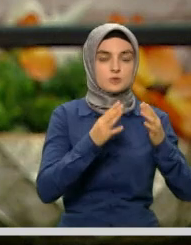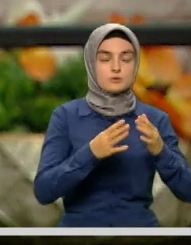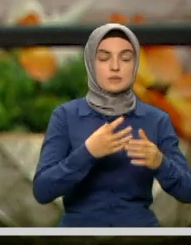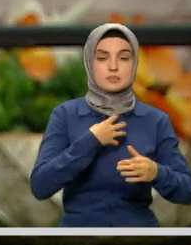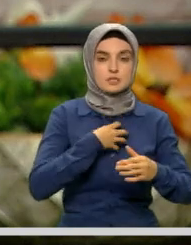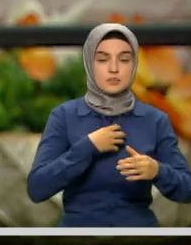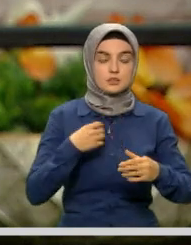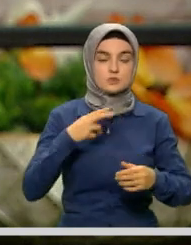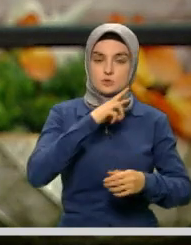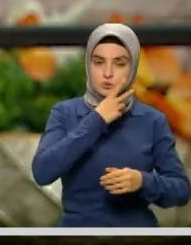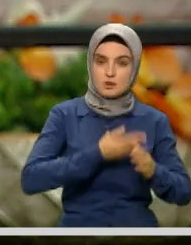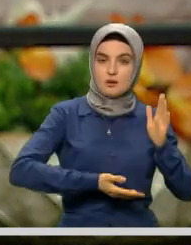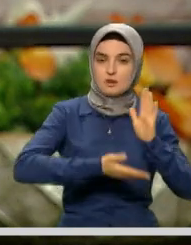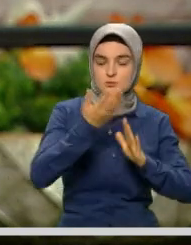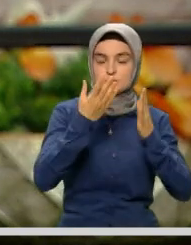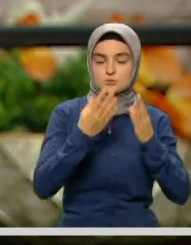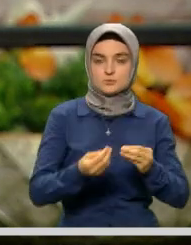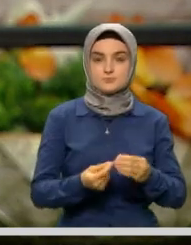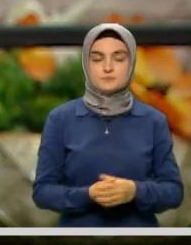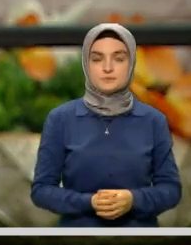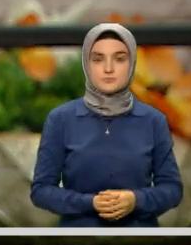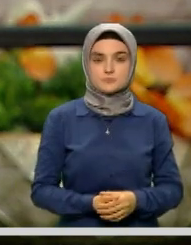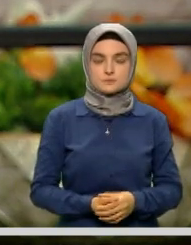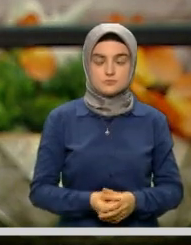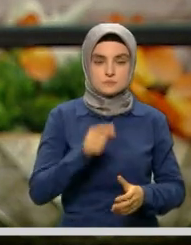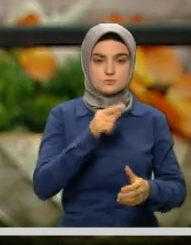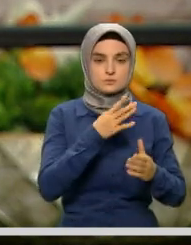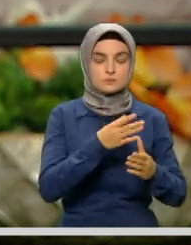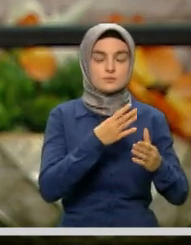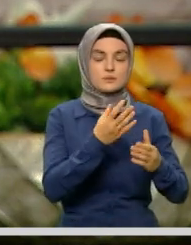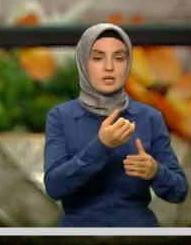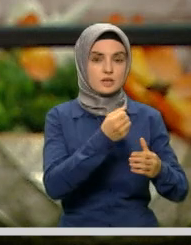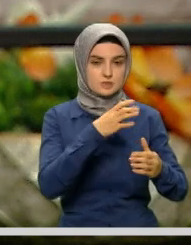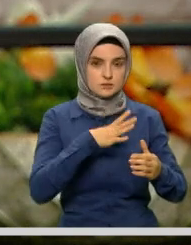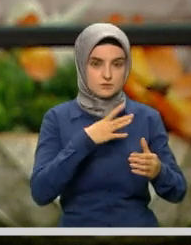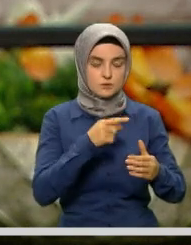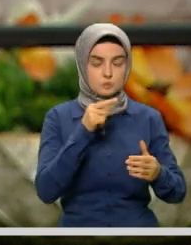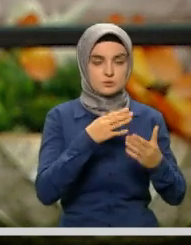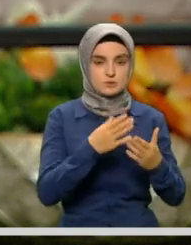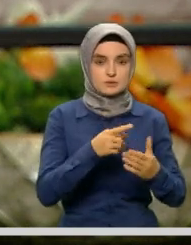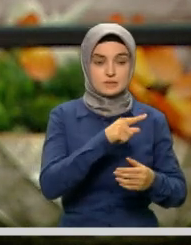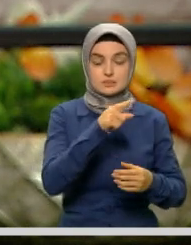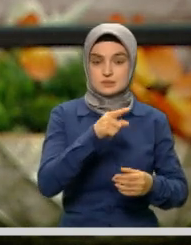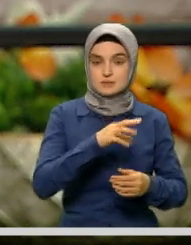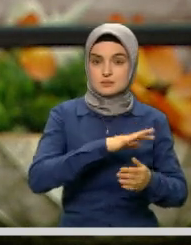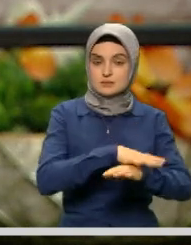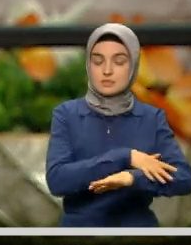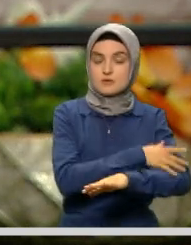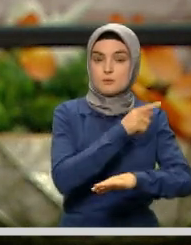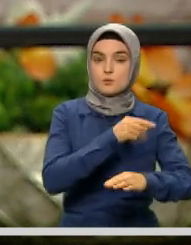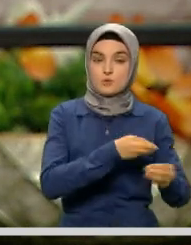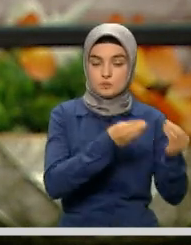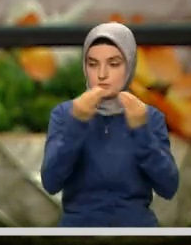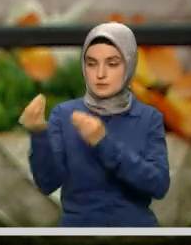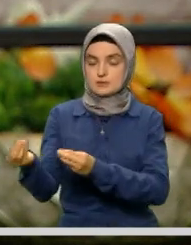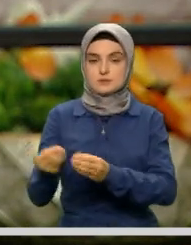yükü artacak. Öyle olacak ki hala o kişinin alacağı varsa bu sefer senin sevabın ona geçecek.